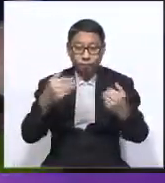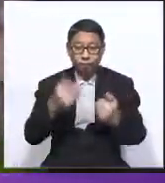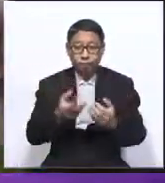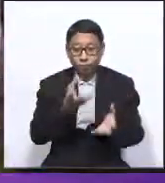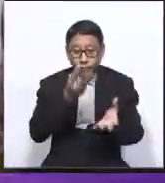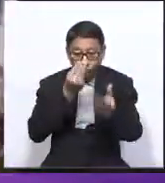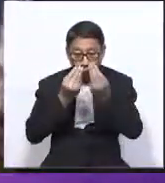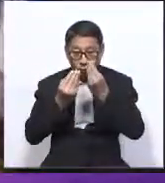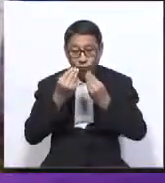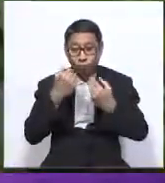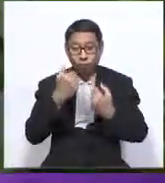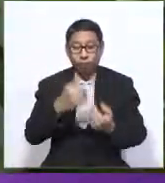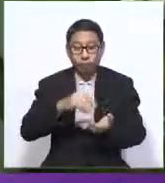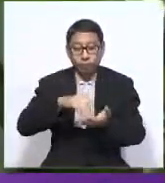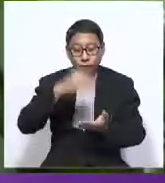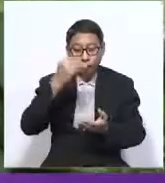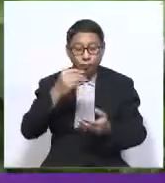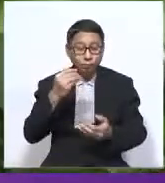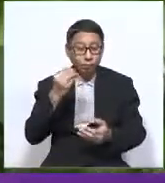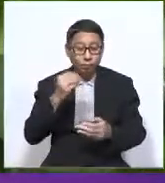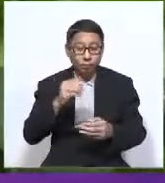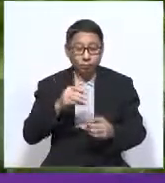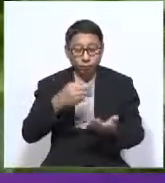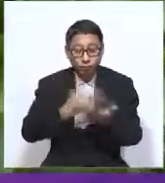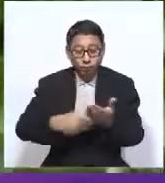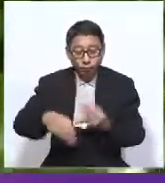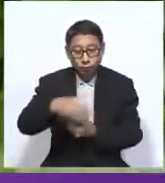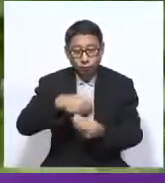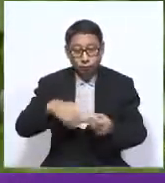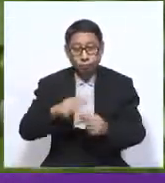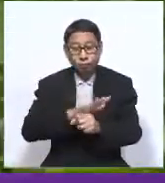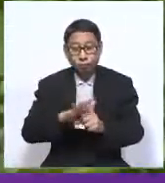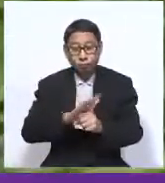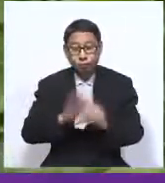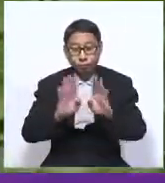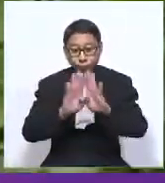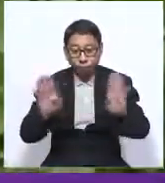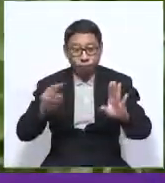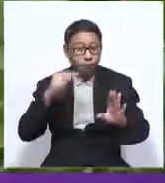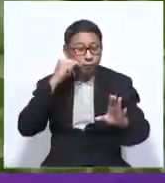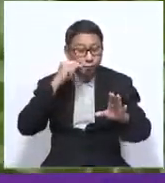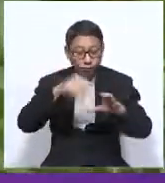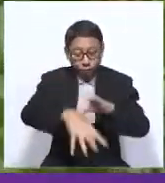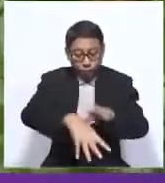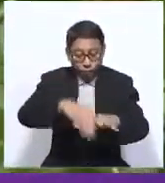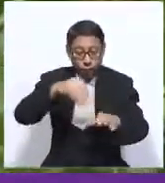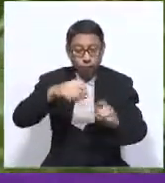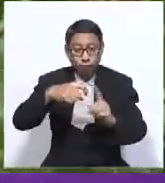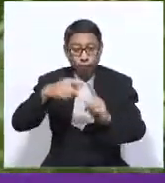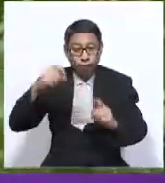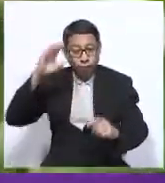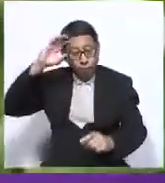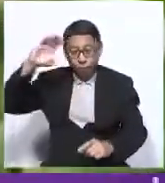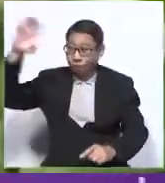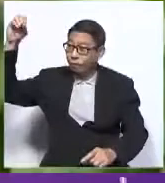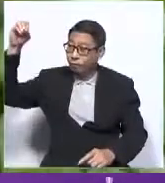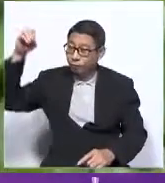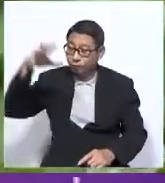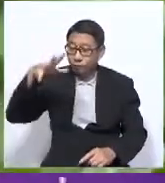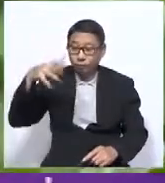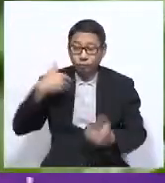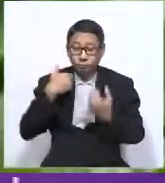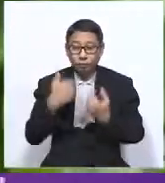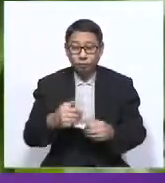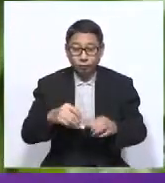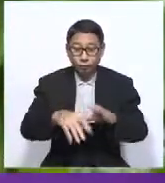การเรียนรู้หมู่บ้านเศรษฐกิจพอเพียงบ้านโพสีสำราญแล้วก็เปิดระบบสูบน้ำด้วยพลังงานแสงอาทิตย์แล้วก็มอบเครื่องขุดเจ